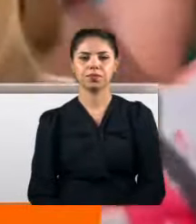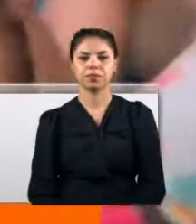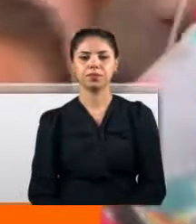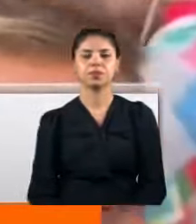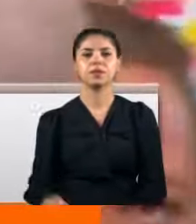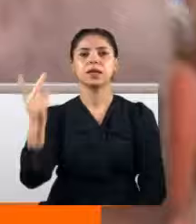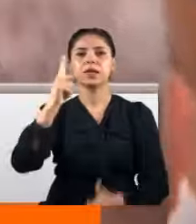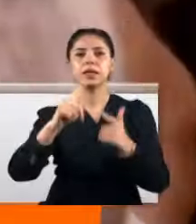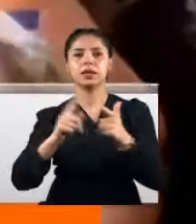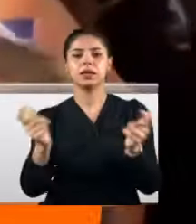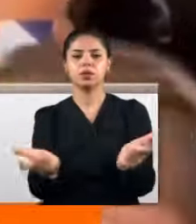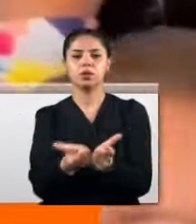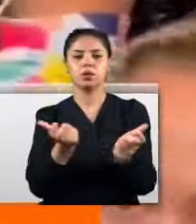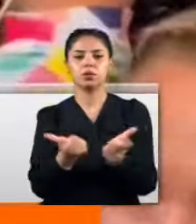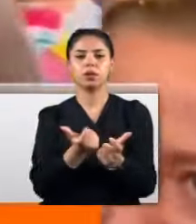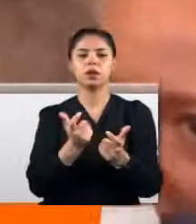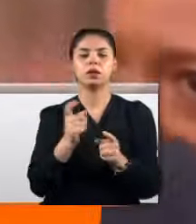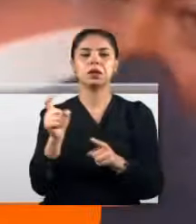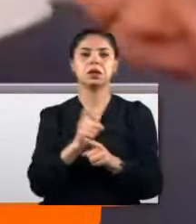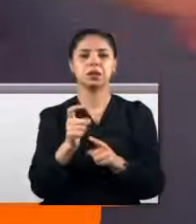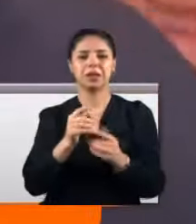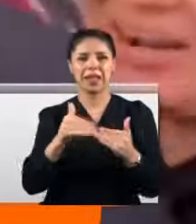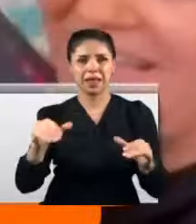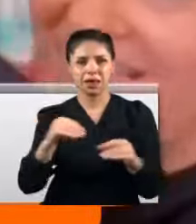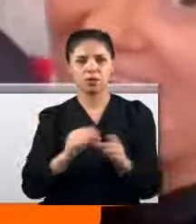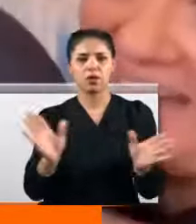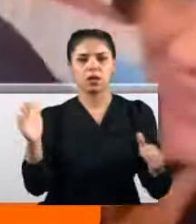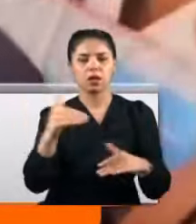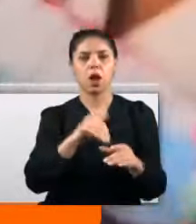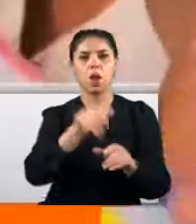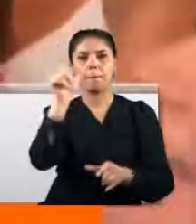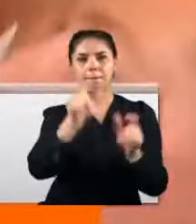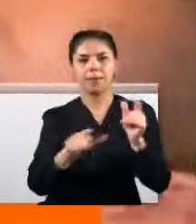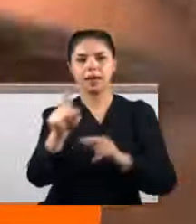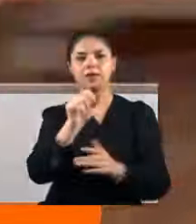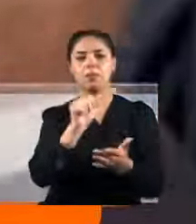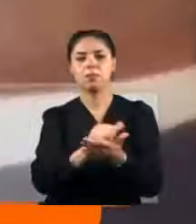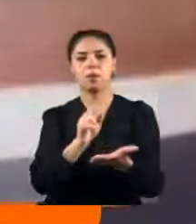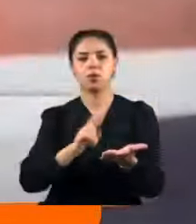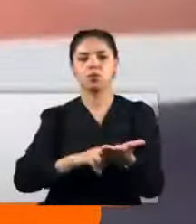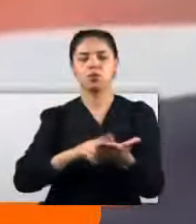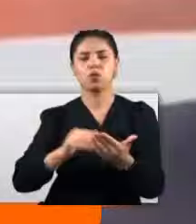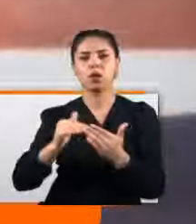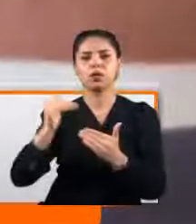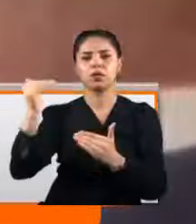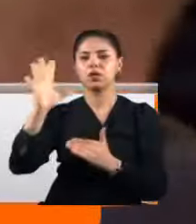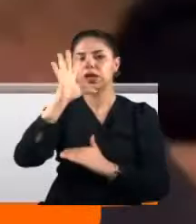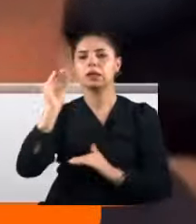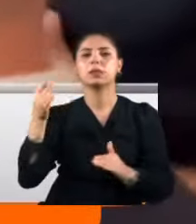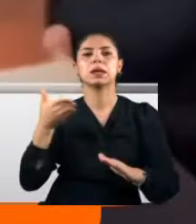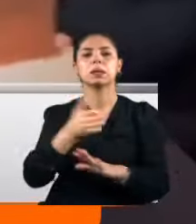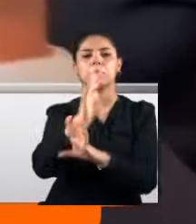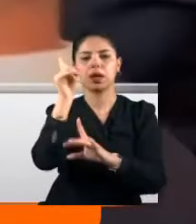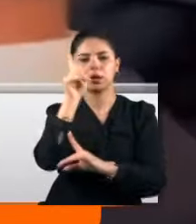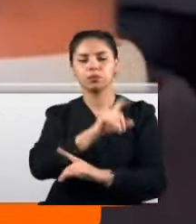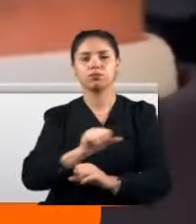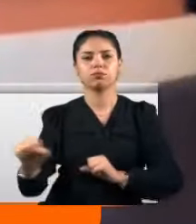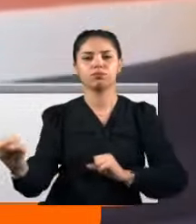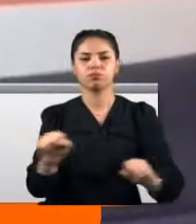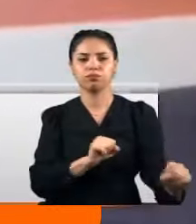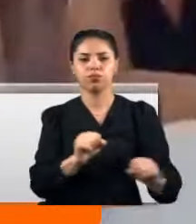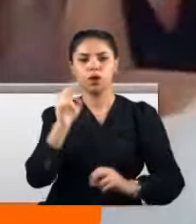İkinci toplantıda gerilimin önüne geçmek için salona milletvekilleri ve basın mensupları dışında kimse alınmayınca bu kez